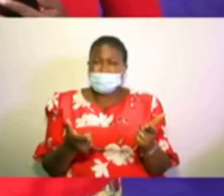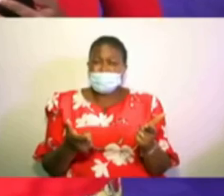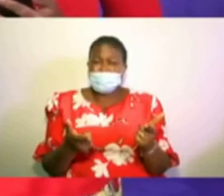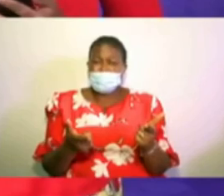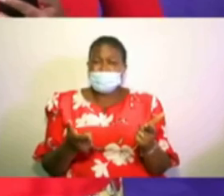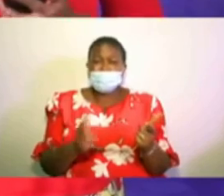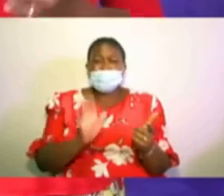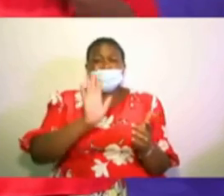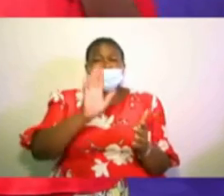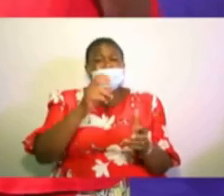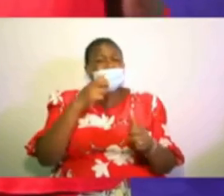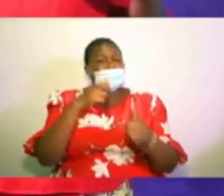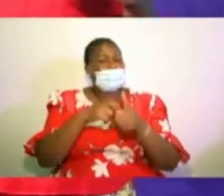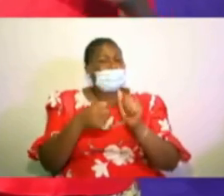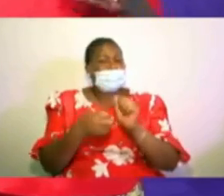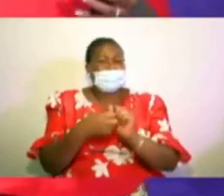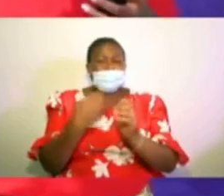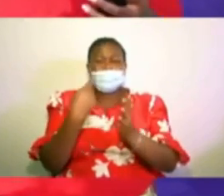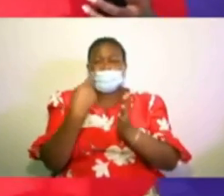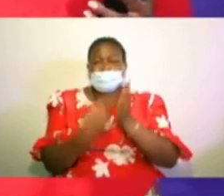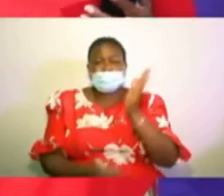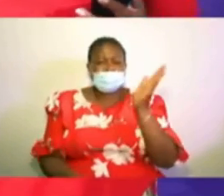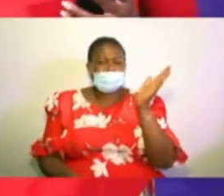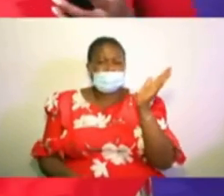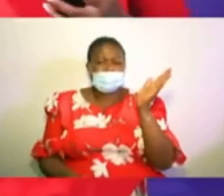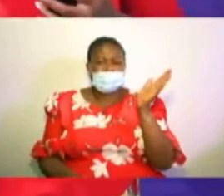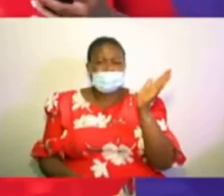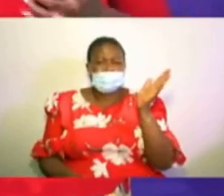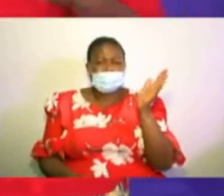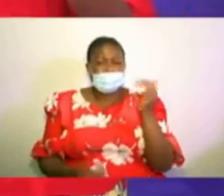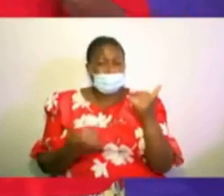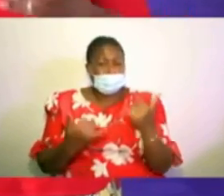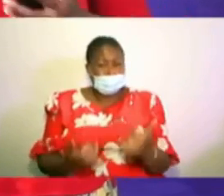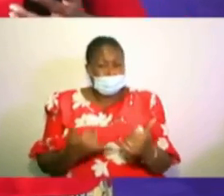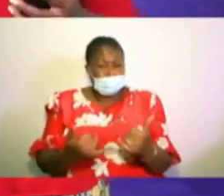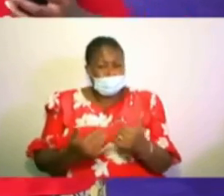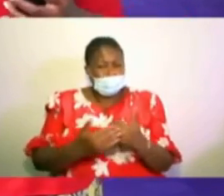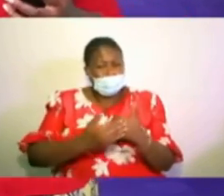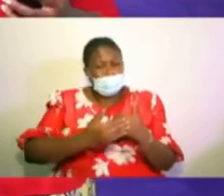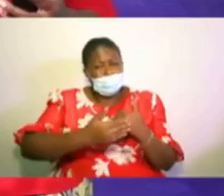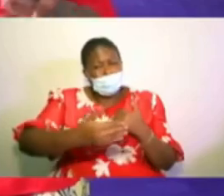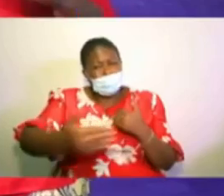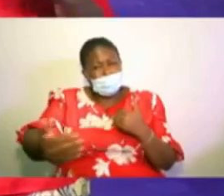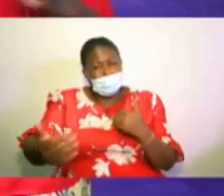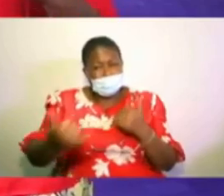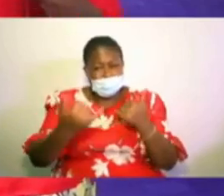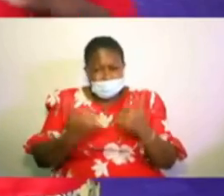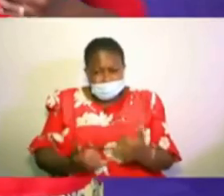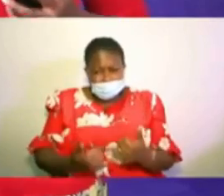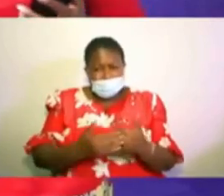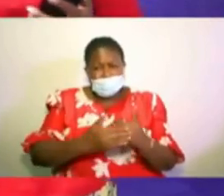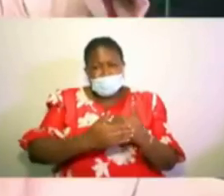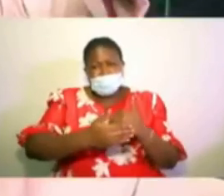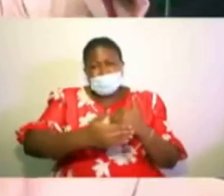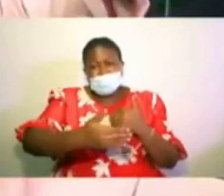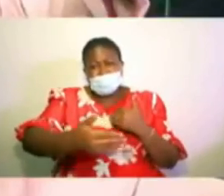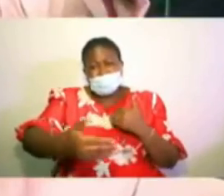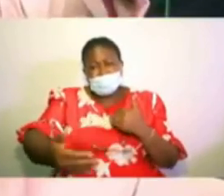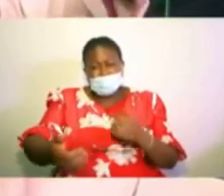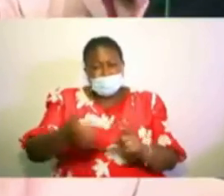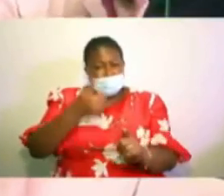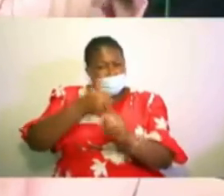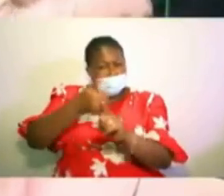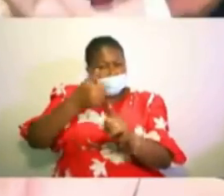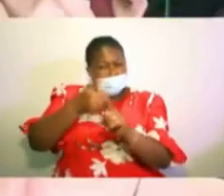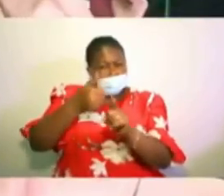Then what is our problem? Quel est donc notre problème? From today. À partir d'aujourd'hui. From today. À partir d'aujourd'hui. In your personal life.